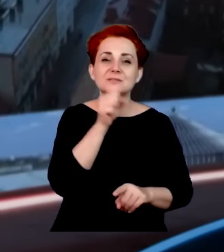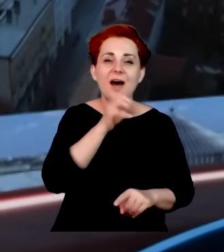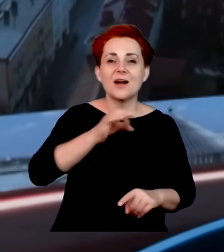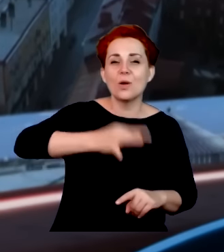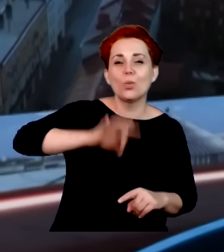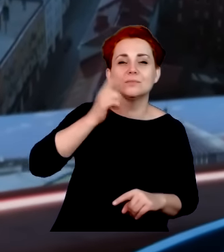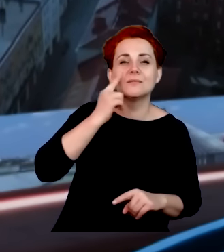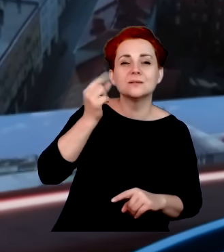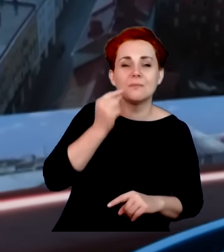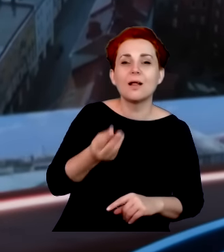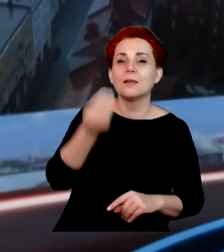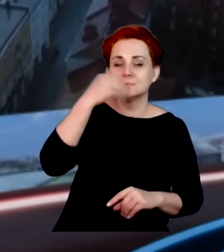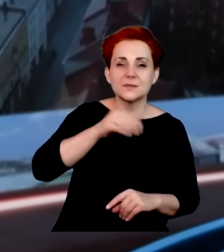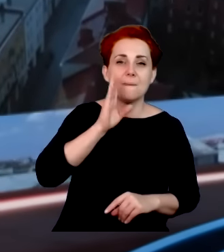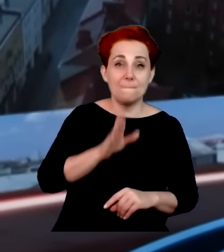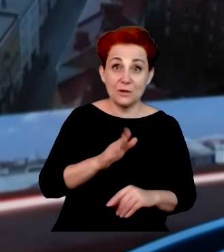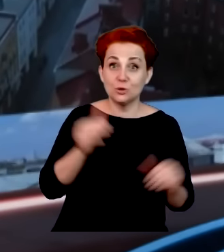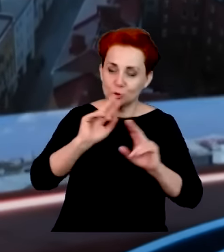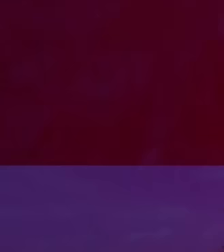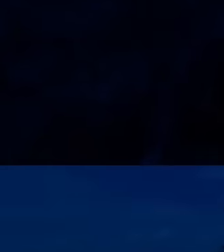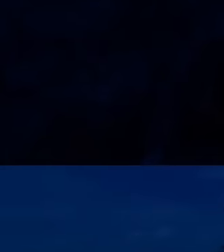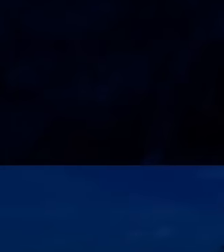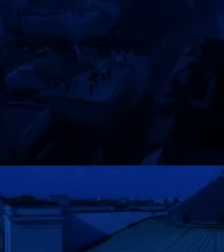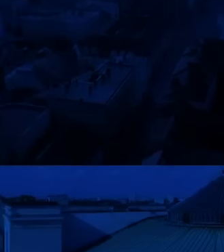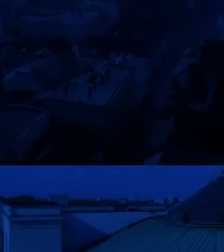wciąż da się odtworzyć. Pędzimy dalej.